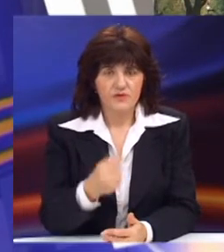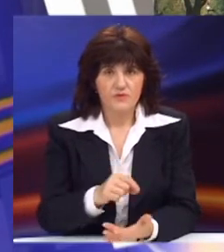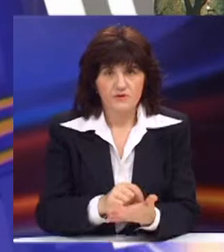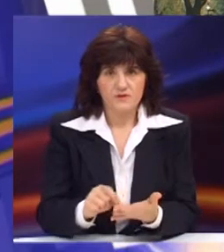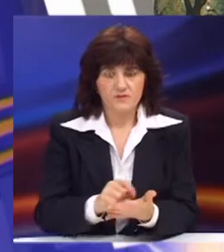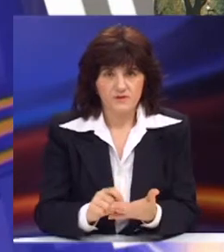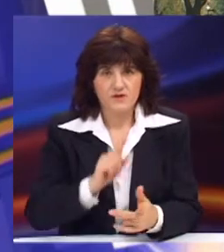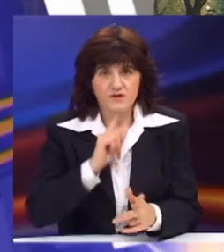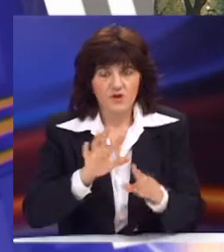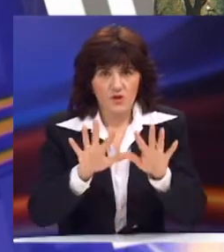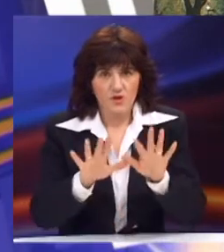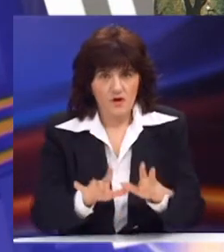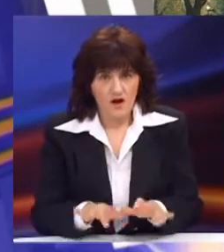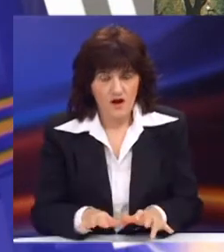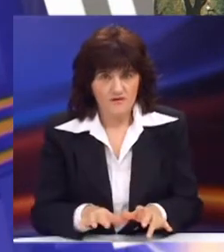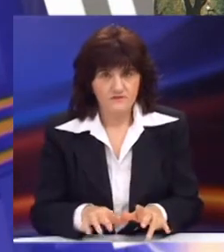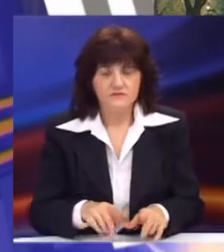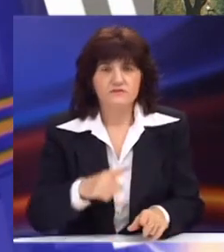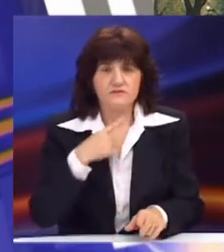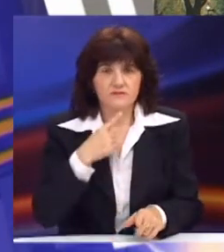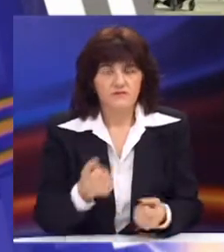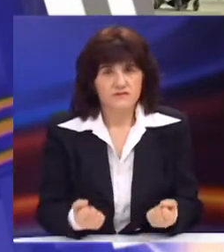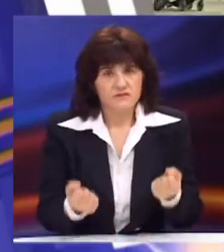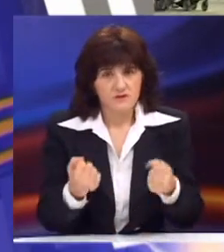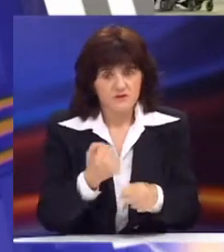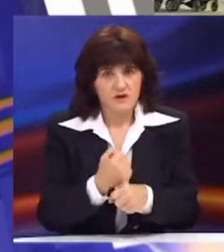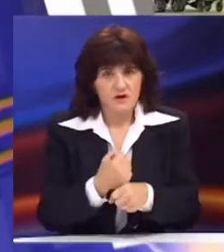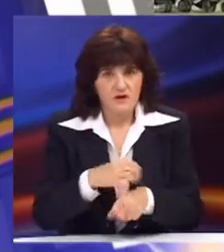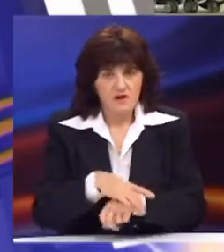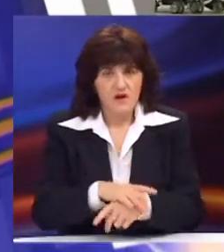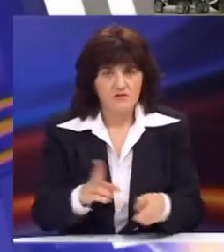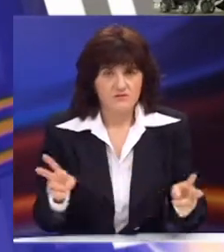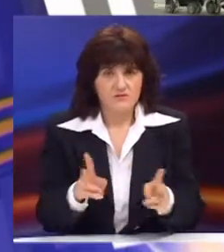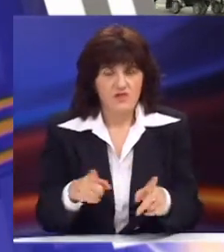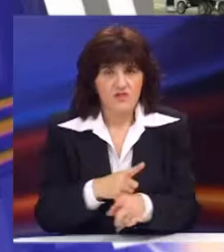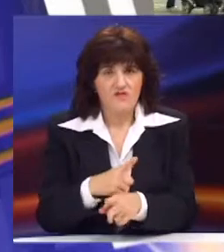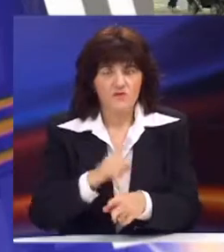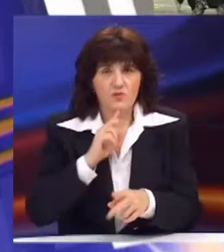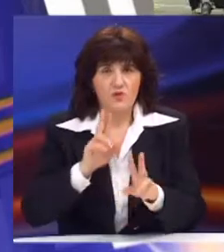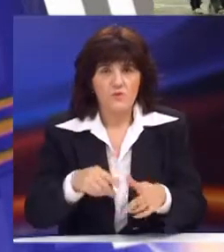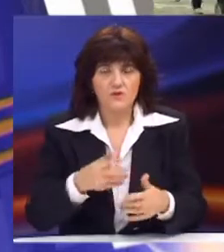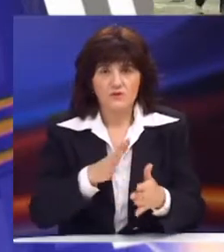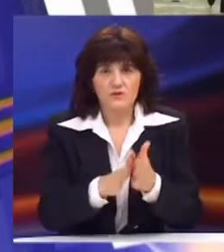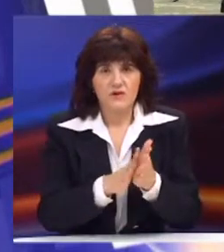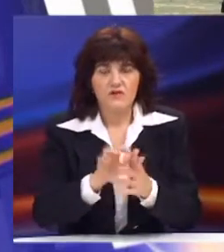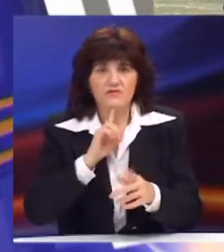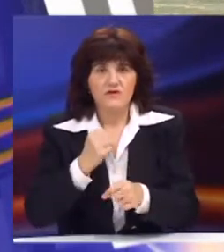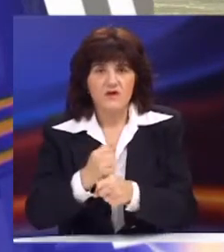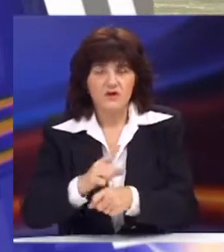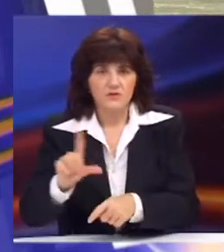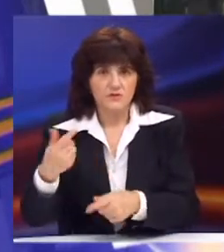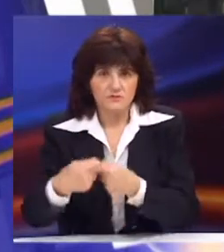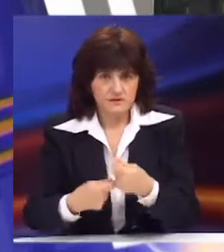Vođenje dvostruke dokumentacije i u pisanom i u elektronskom obliku otežava rad lekara i skraćuje vreme koje mogu da posvete